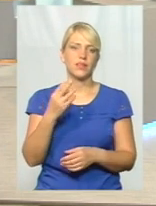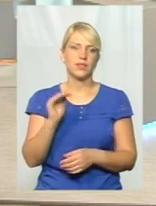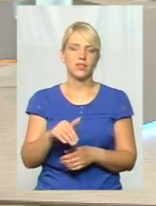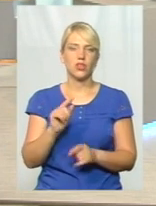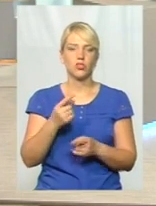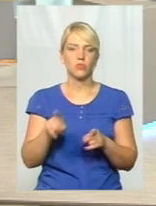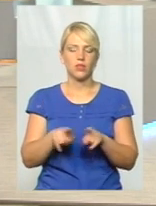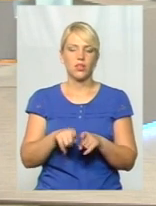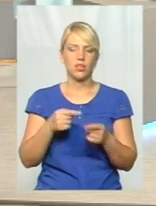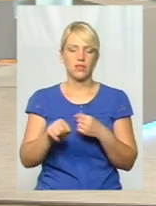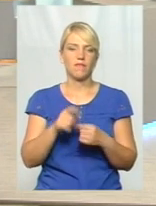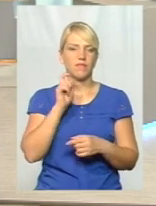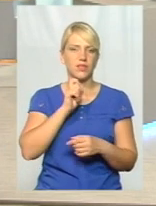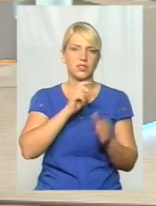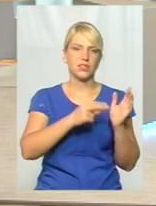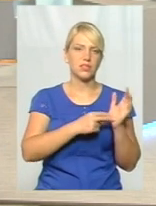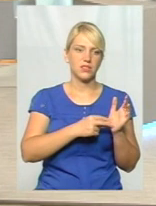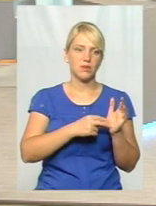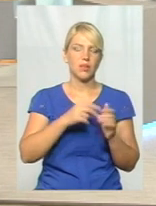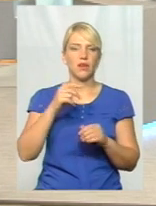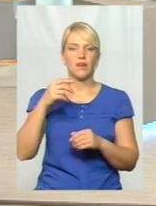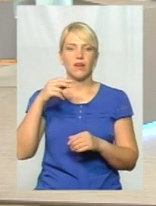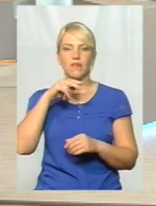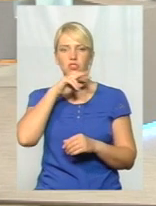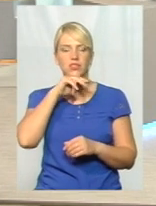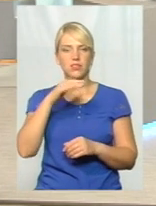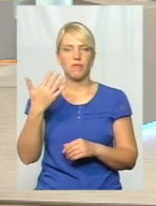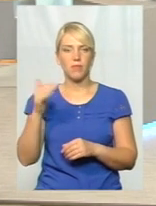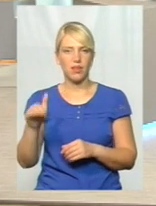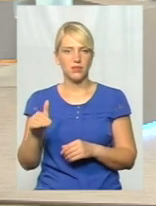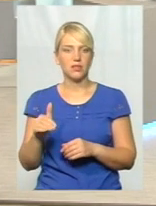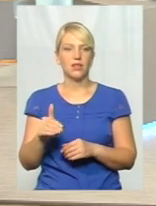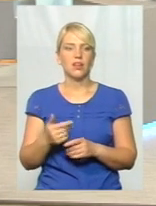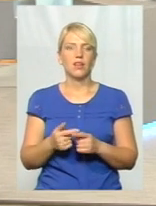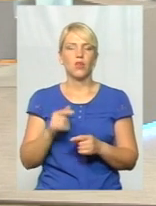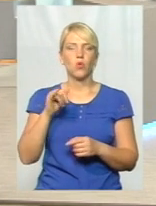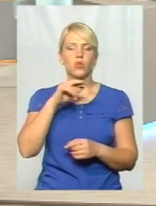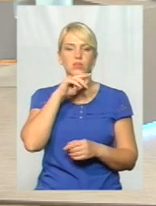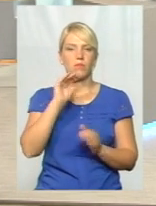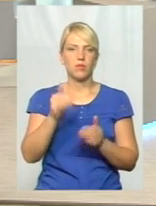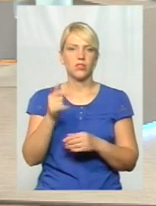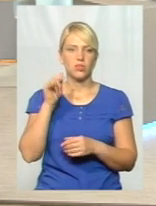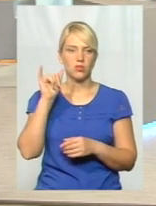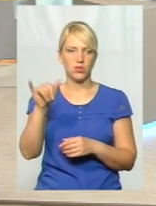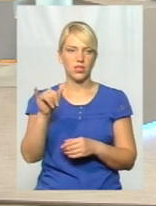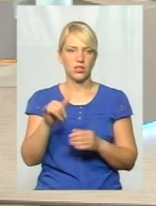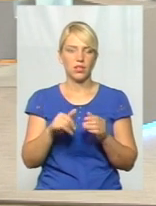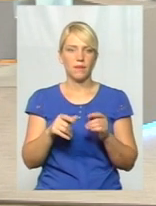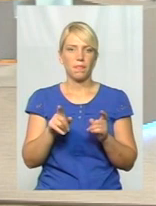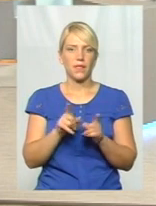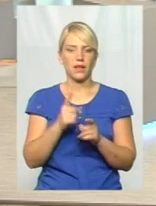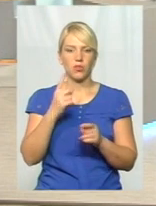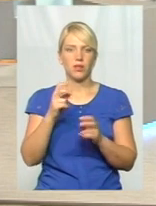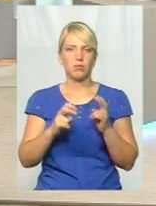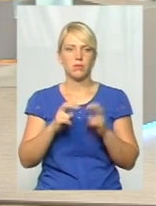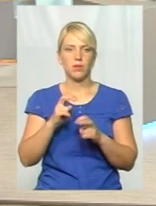Вінниці 7, в Чернівцях 5, а у нас 3? Ні, в Чернівцях, наскільки я знаю, там менше споживачів, там саме таке підприємство,